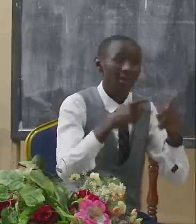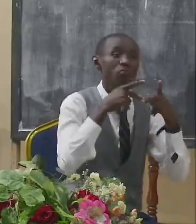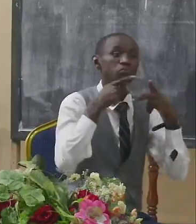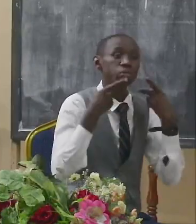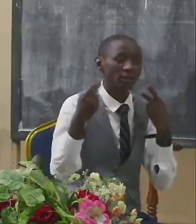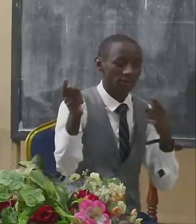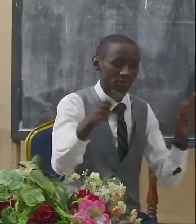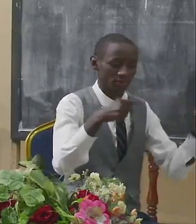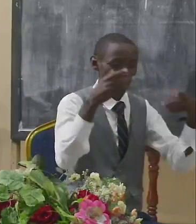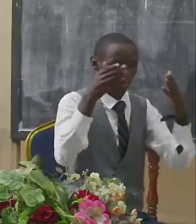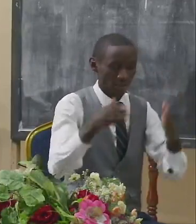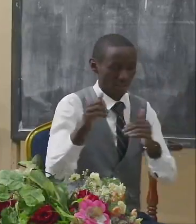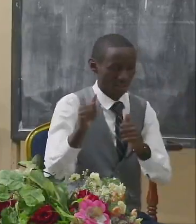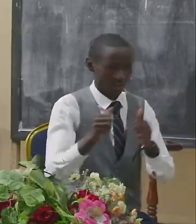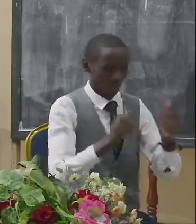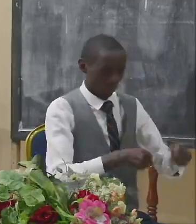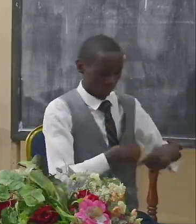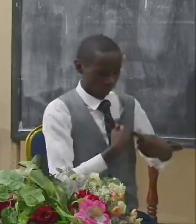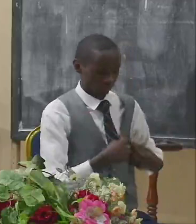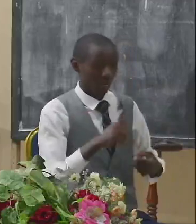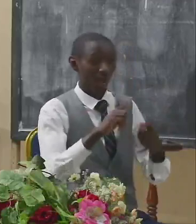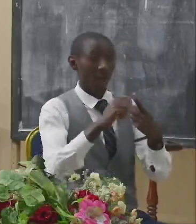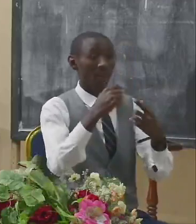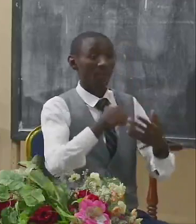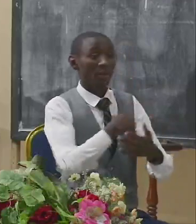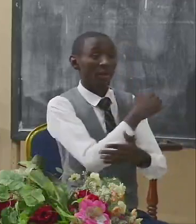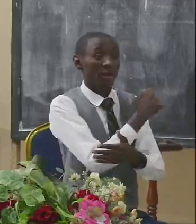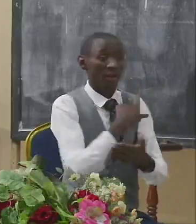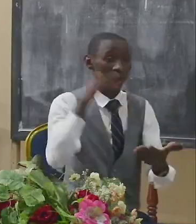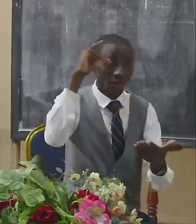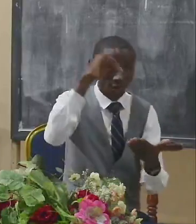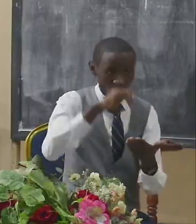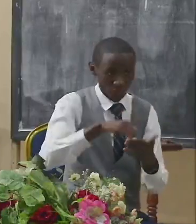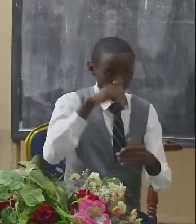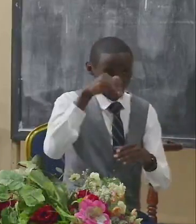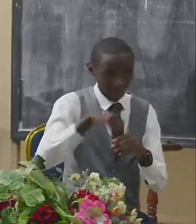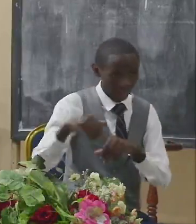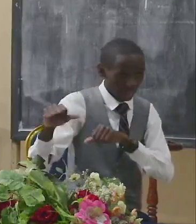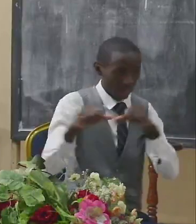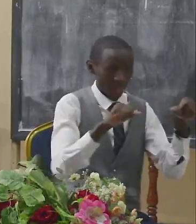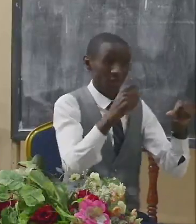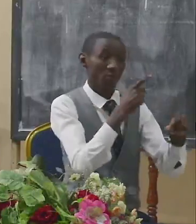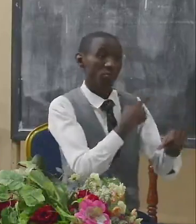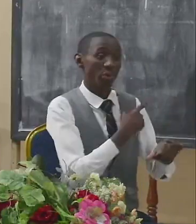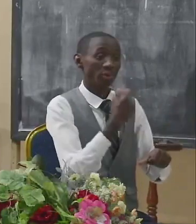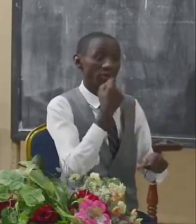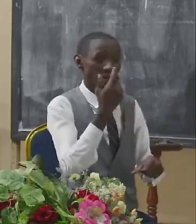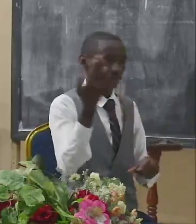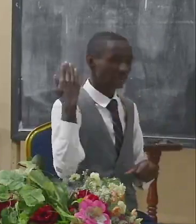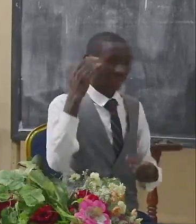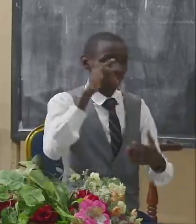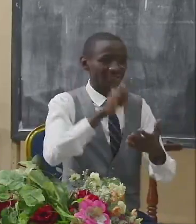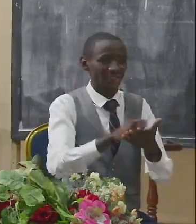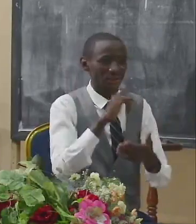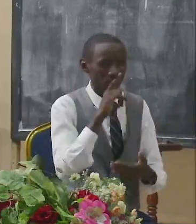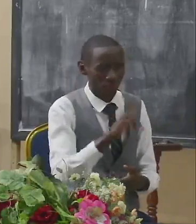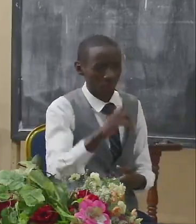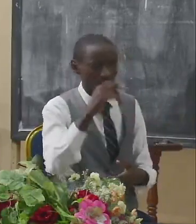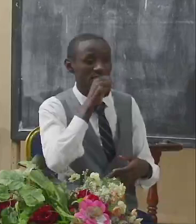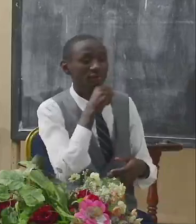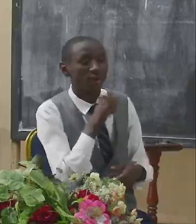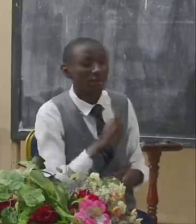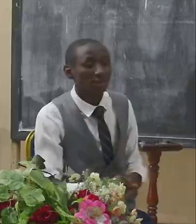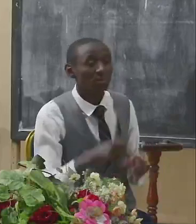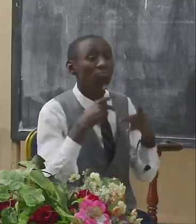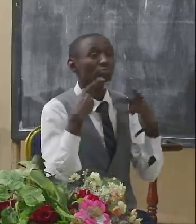cœur. Wachungaji sawa sawa na moyo wangu. Et dans Acte, na katika matendo ya mitume Paulo alikuwa anasema, ce sont des anciens ni